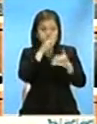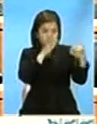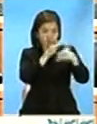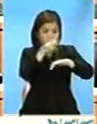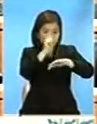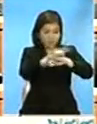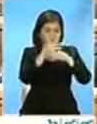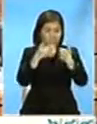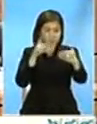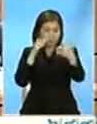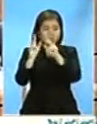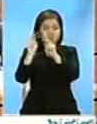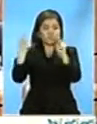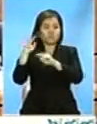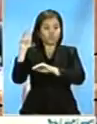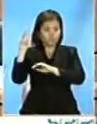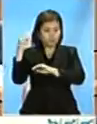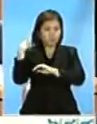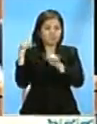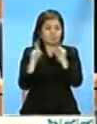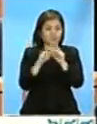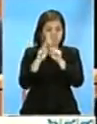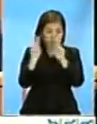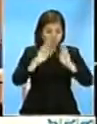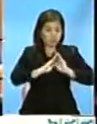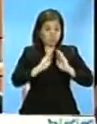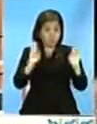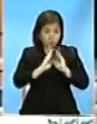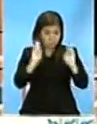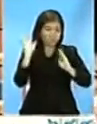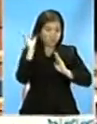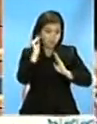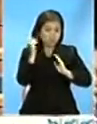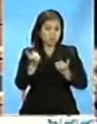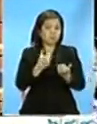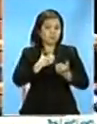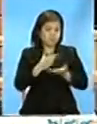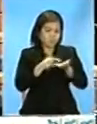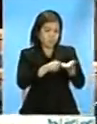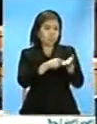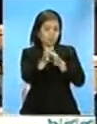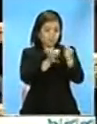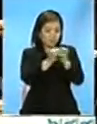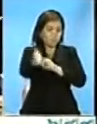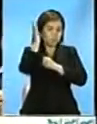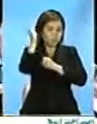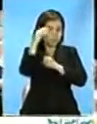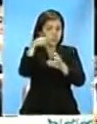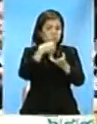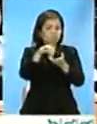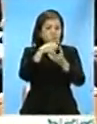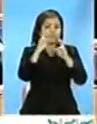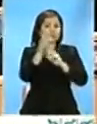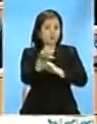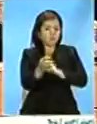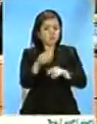กรรมธิการนะครับว่าวันนี้ผมอยากให้ท่านประธานกรรมธิการได้เปิดใจให้กว้างครับผมกำลังจะชี้ประเด็นที่สำคัญที่ผมเห็นว่าท่านประธ